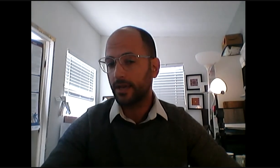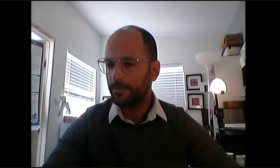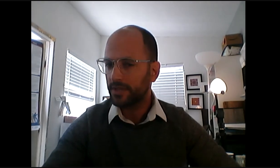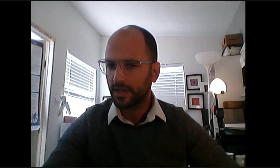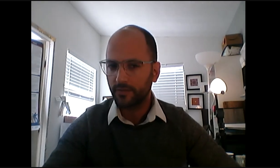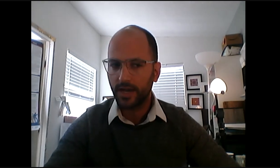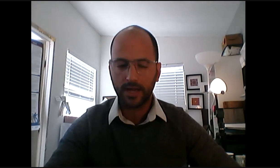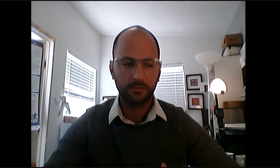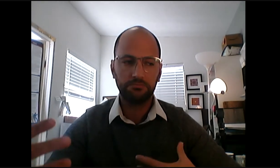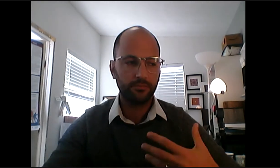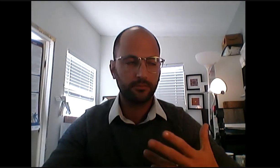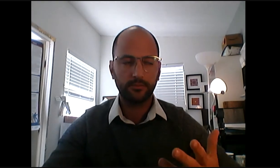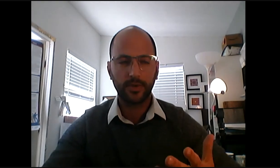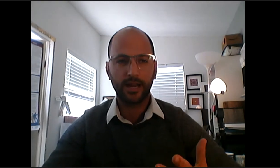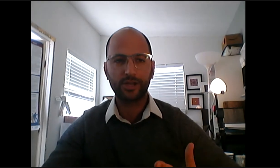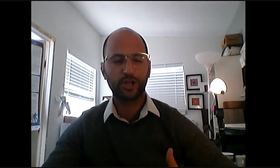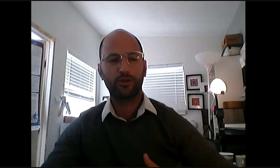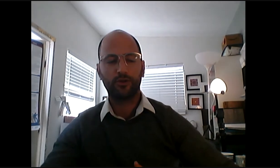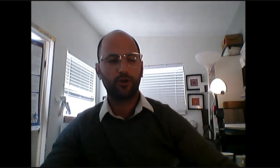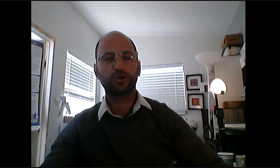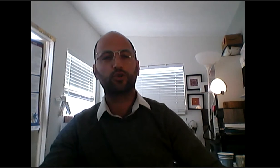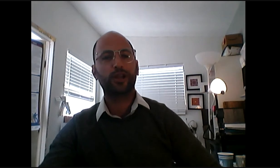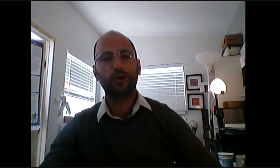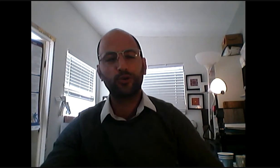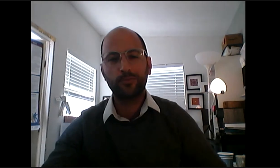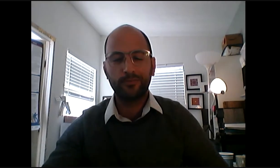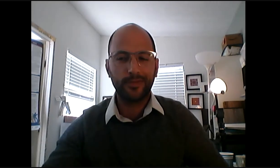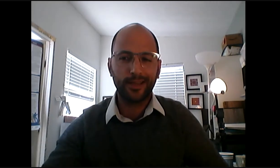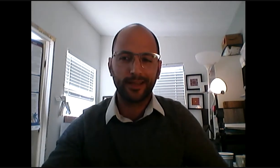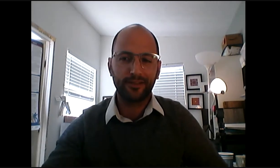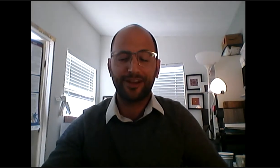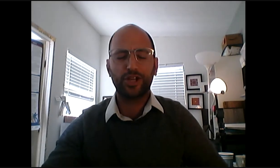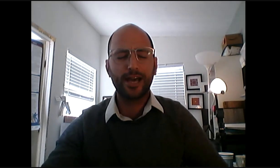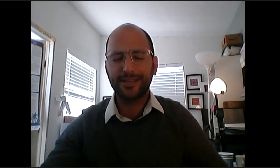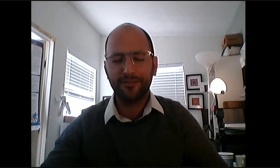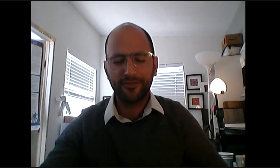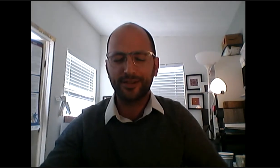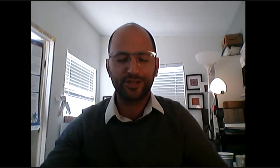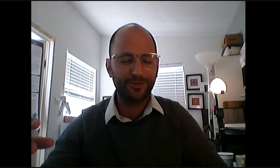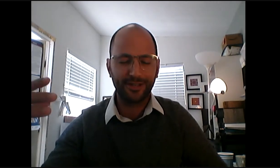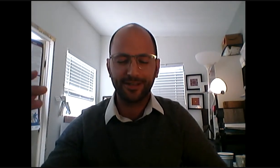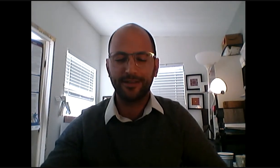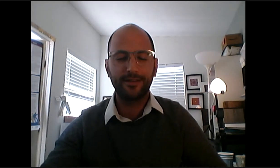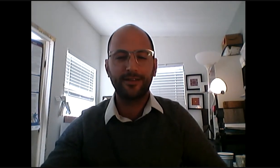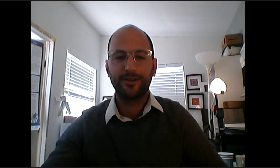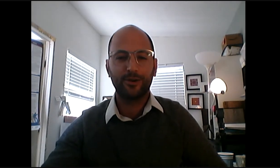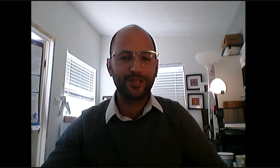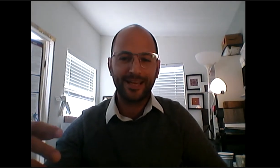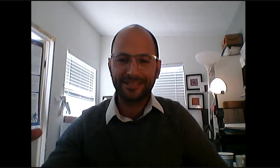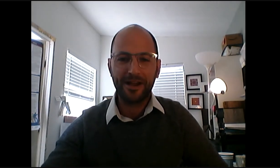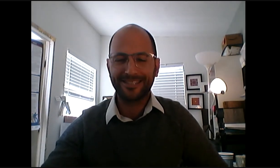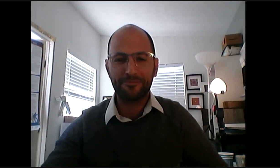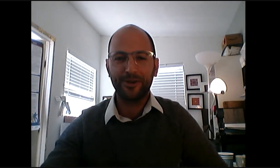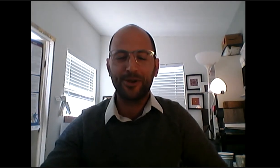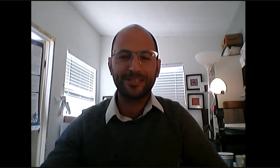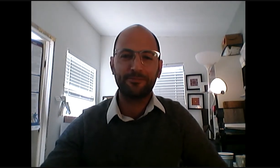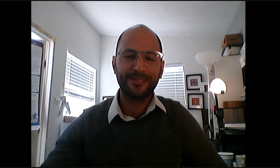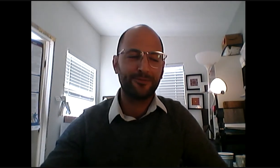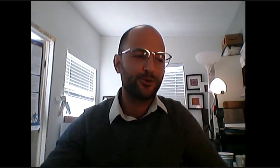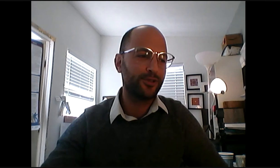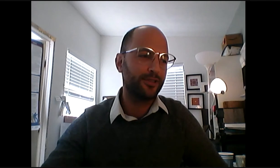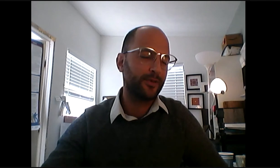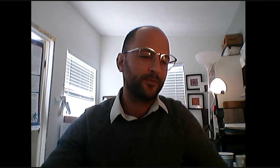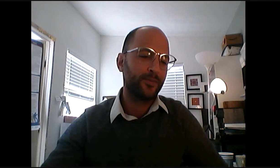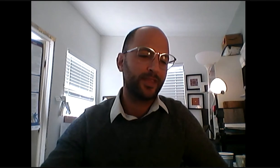זה, הקמתי חברה, בכלל שלא לא קשורה לכלום, חברה של אייס קפה, שמי שרוצה אני אשמח לספר לו על